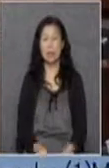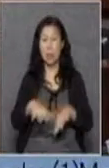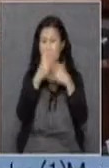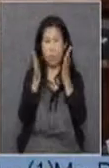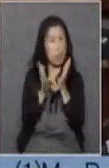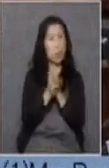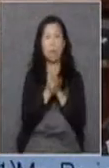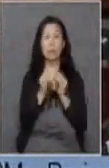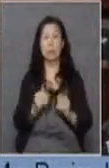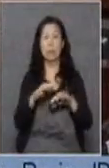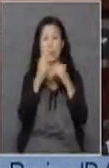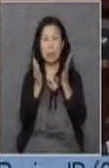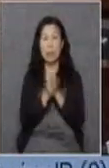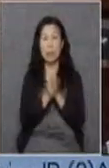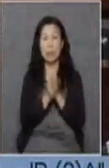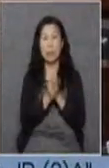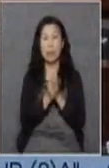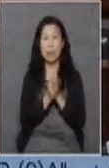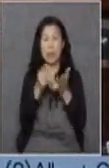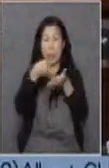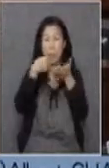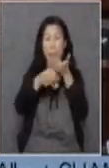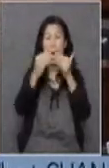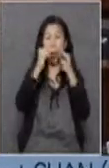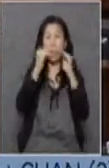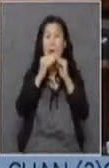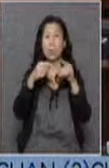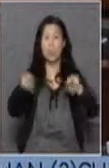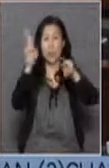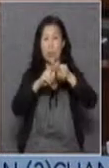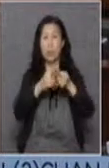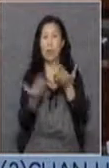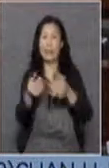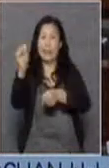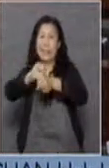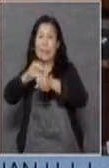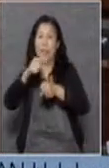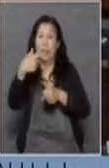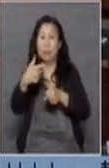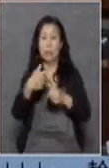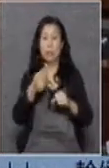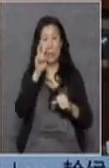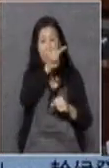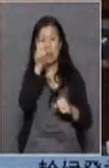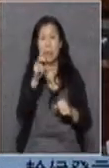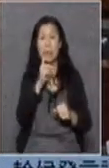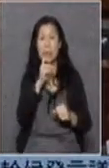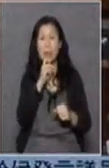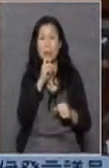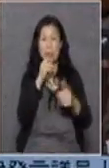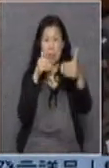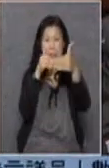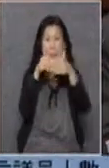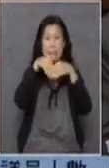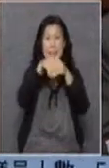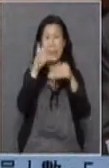的賣盤一是就封盤，一是就加價。我們可以看到剛剛截止申請的新